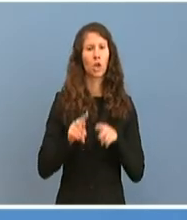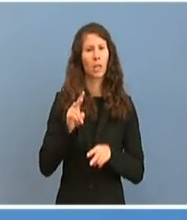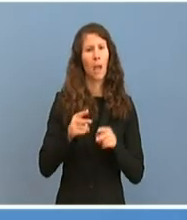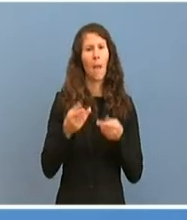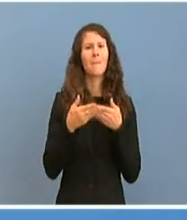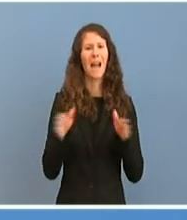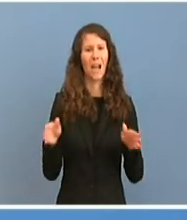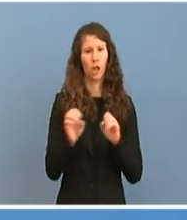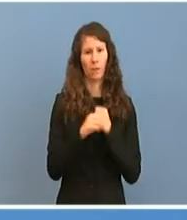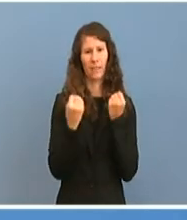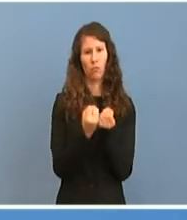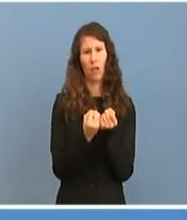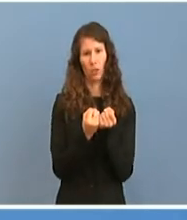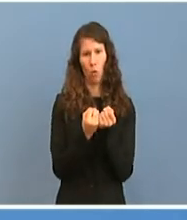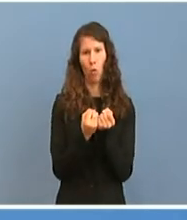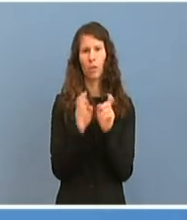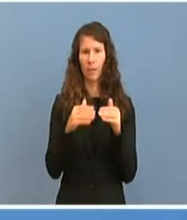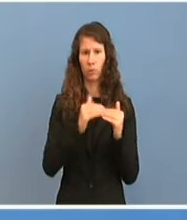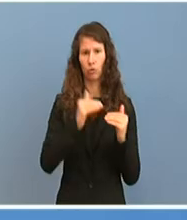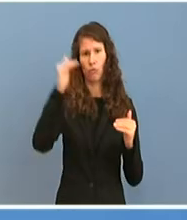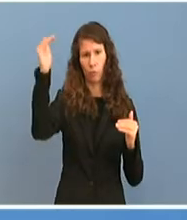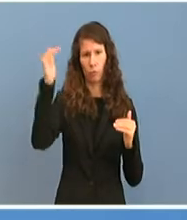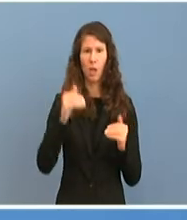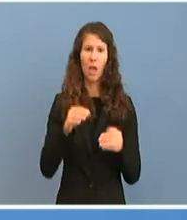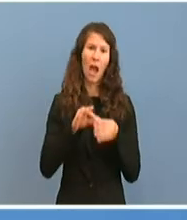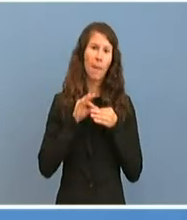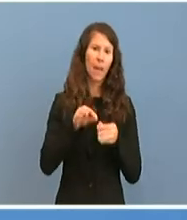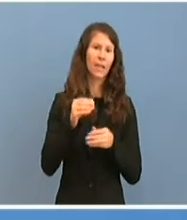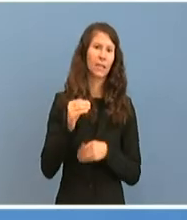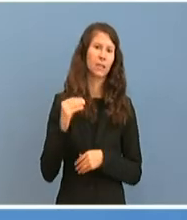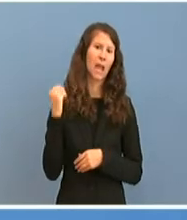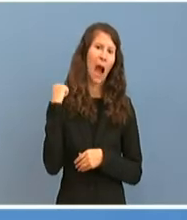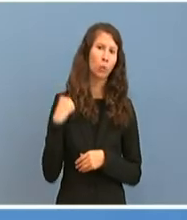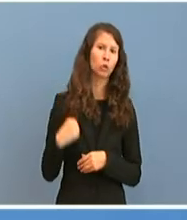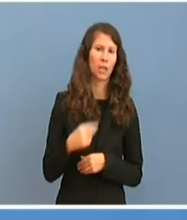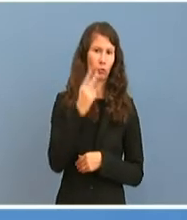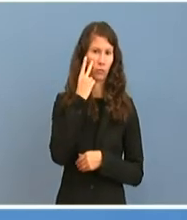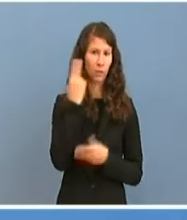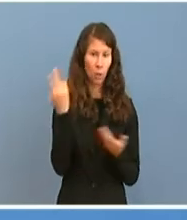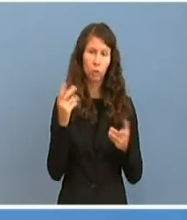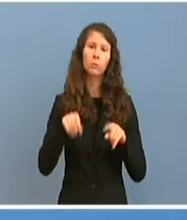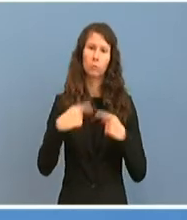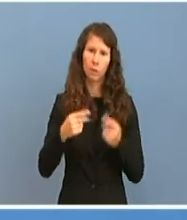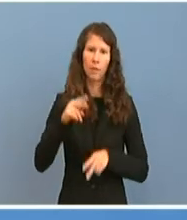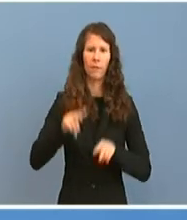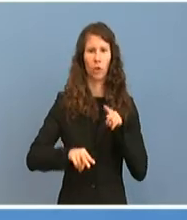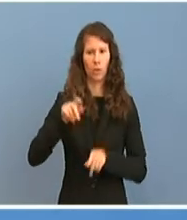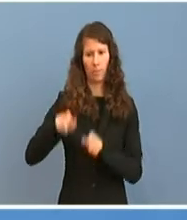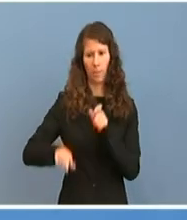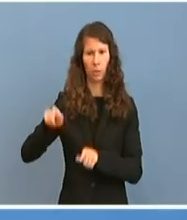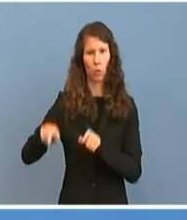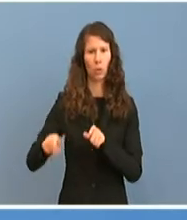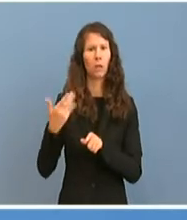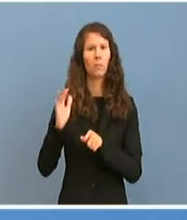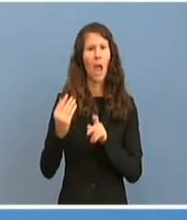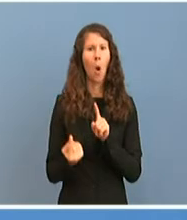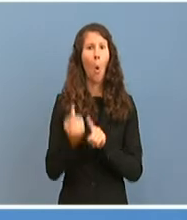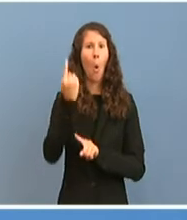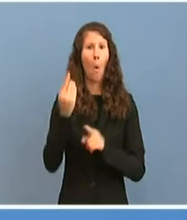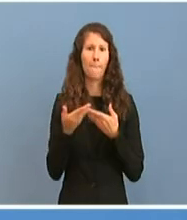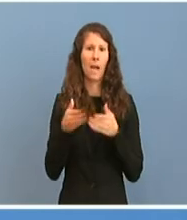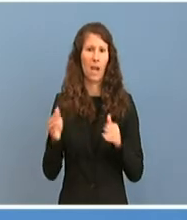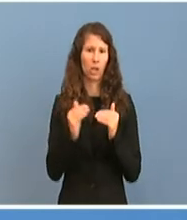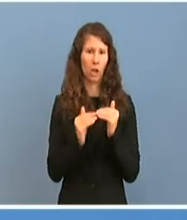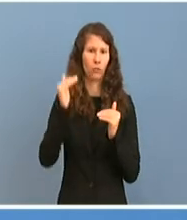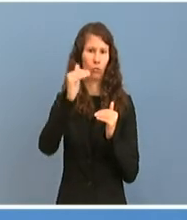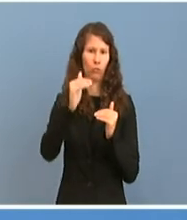zu sehen. Je nachdem, wie stark die Auslastung ist, wird eine unterschiedliche Anzahl von Menschen in eine erhöhte Bereitschaftsstufe gesetzt, sodass es auch